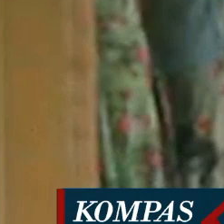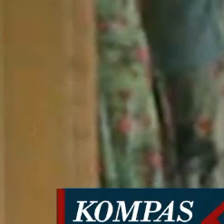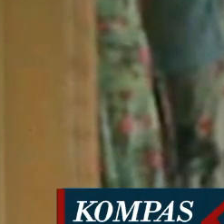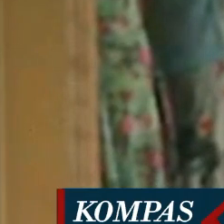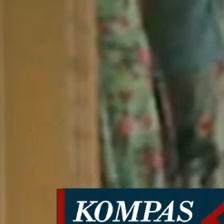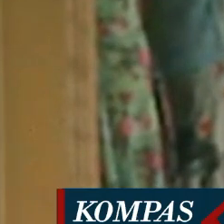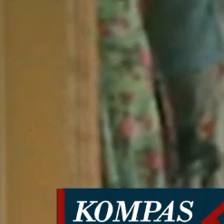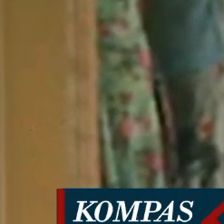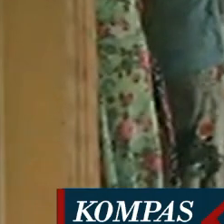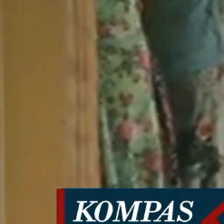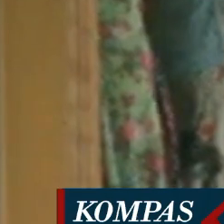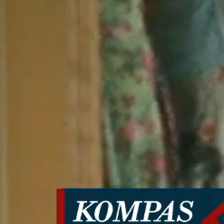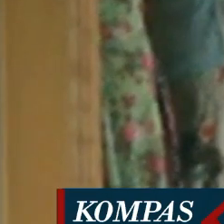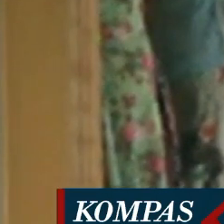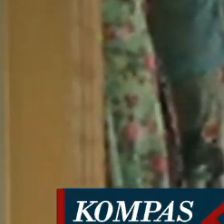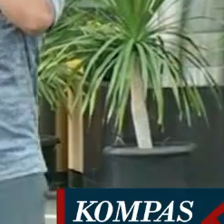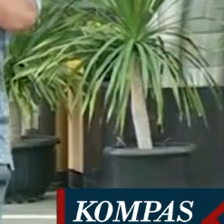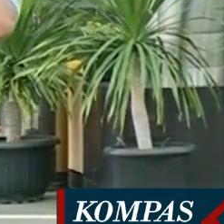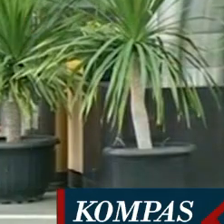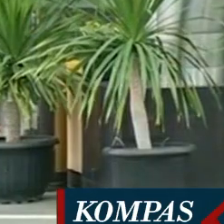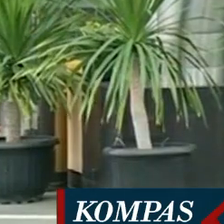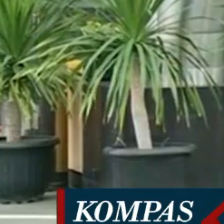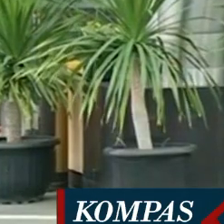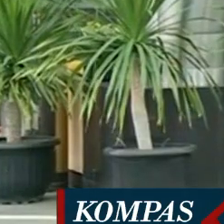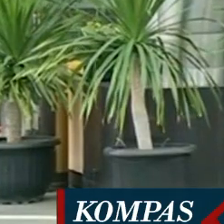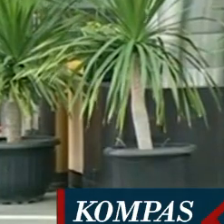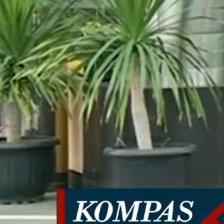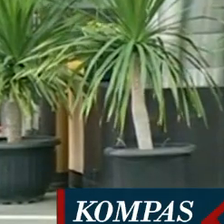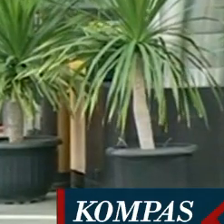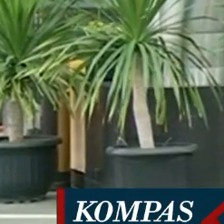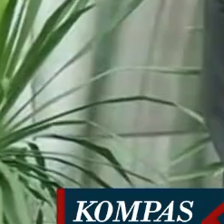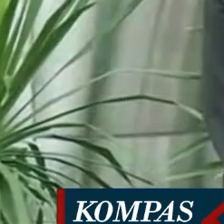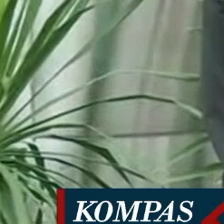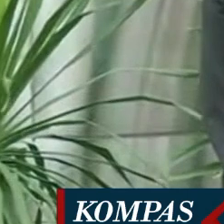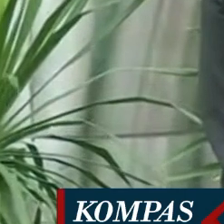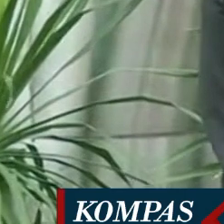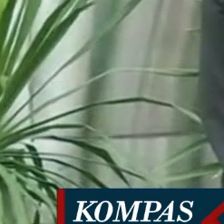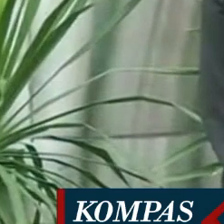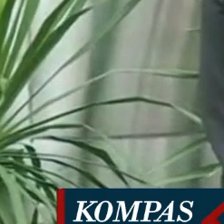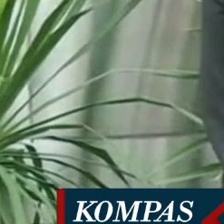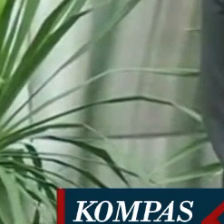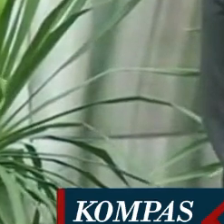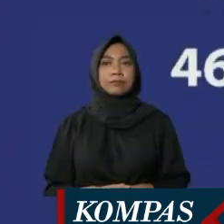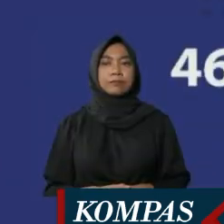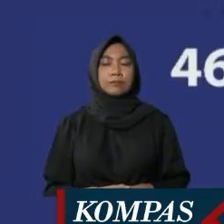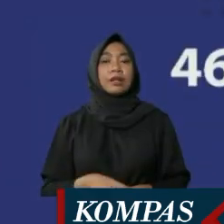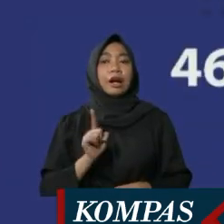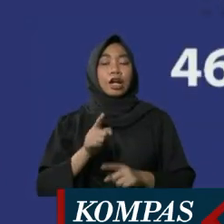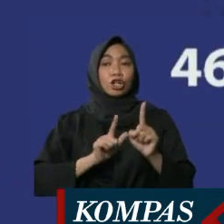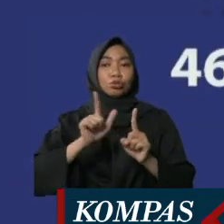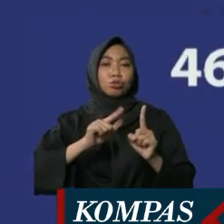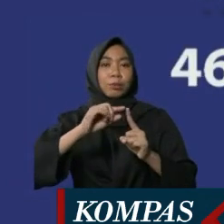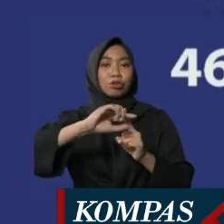di Indonesia memang baru berancang-ancang menerapkan tata normal baru tapi 16 juni lalu penambahan kasus harian